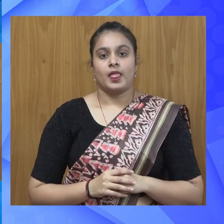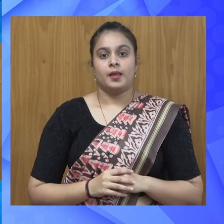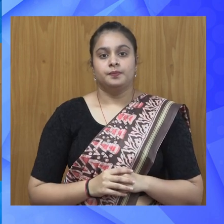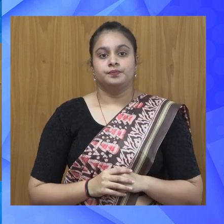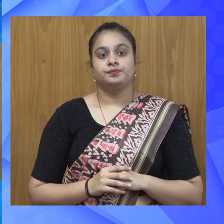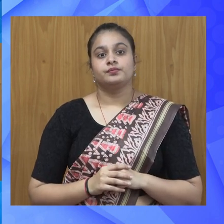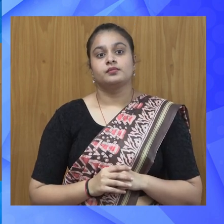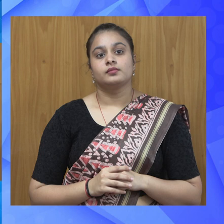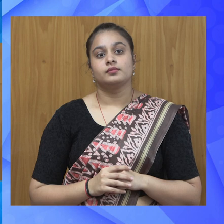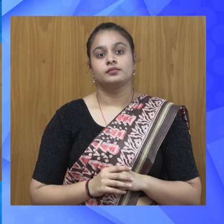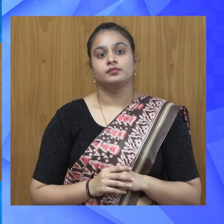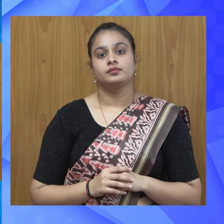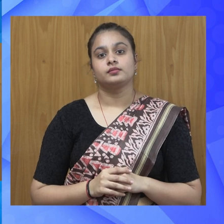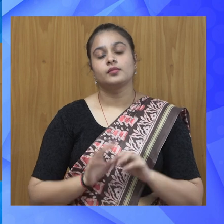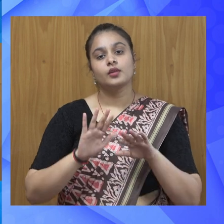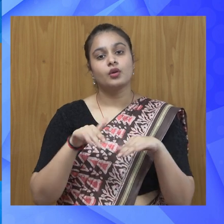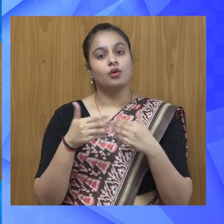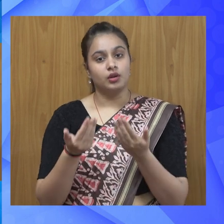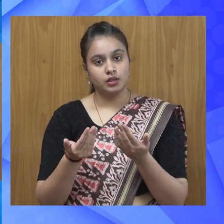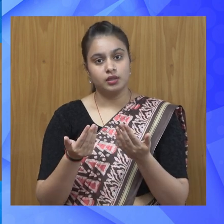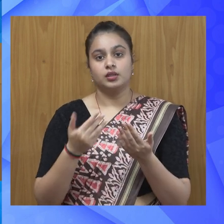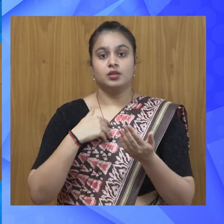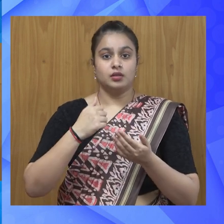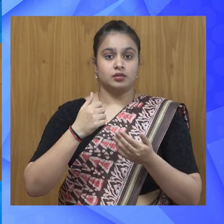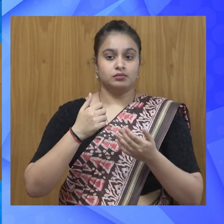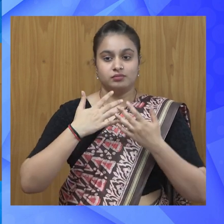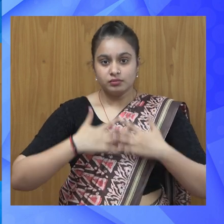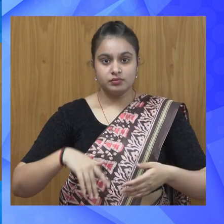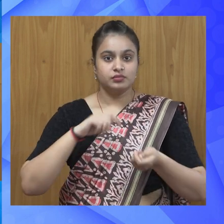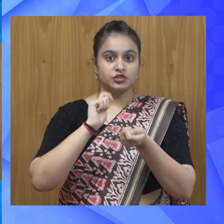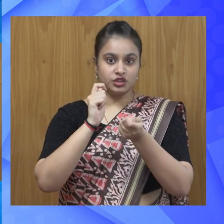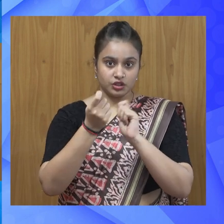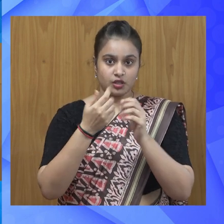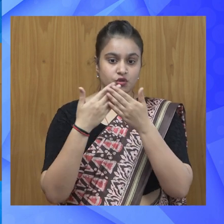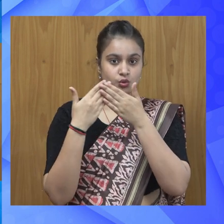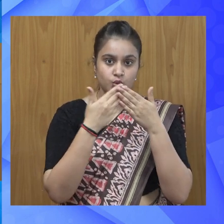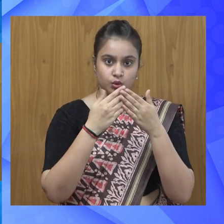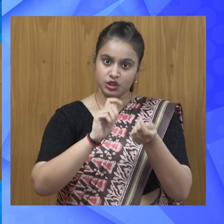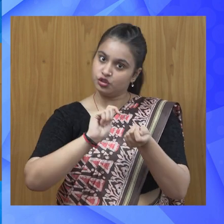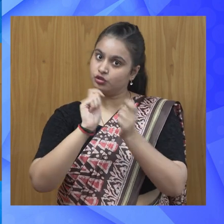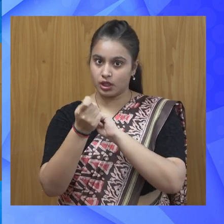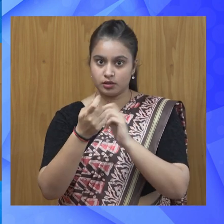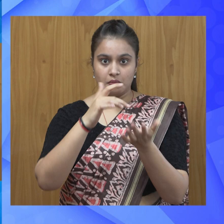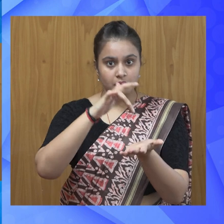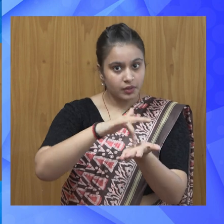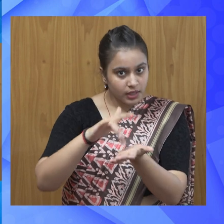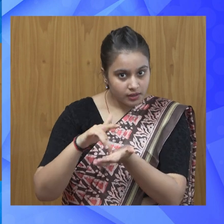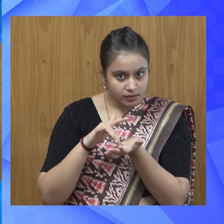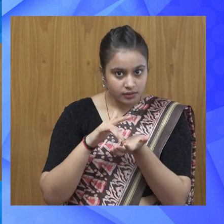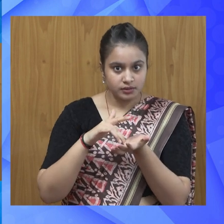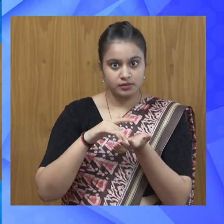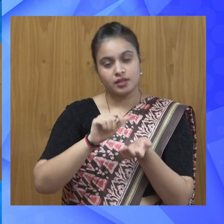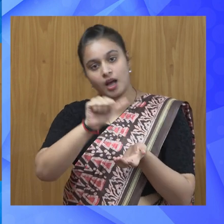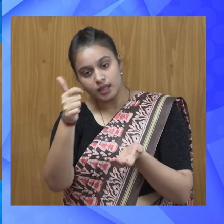और ट्रांजिशनल पीरियड चेंजेस, मतलब जो चेंजेस होते हैं, जैसे आपने कोई स्कूल बदला है या आप एक